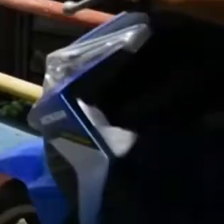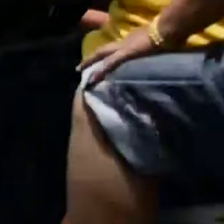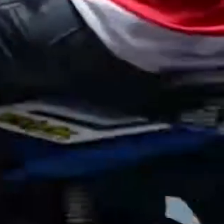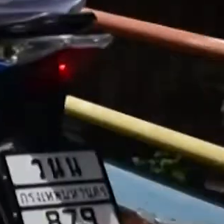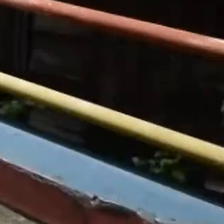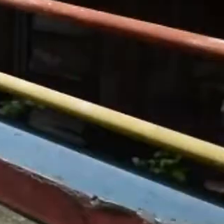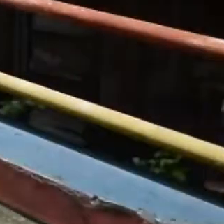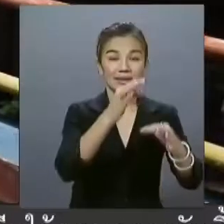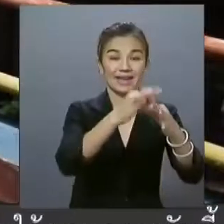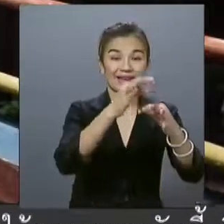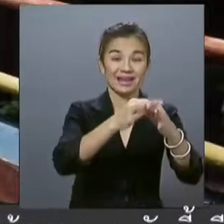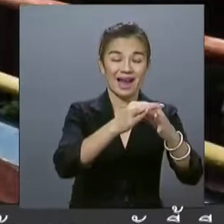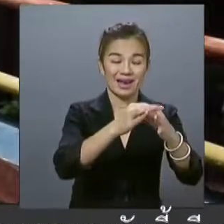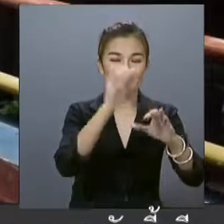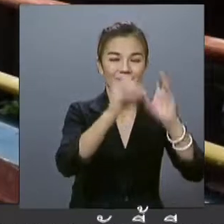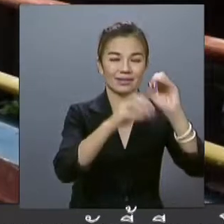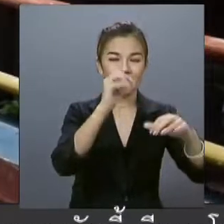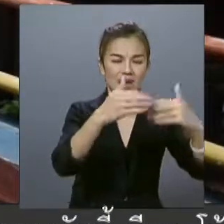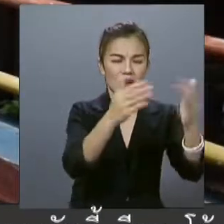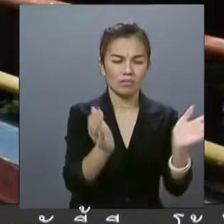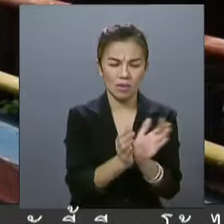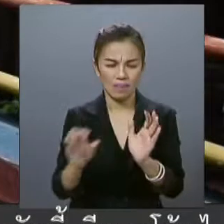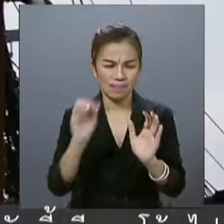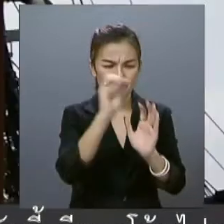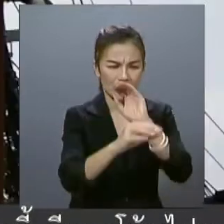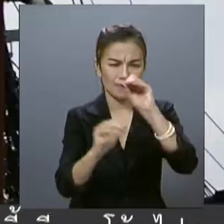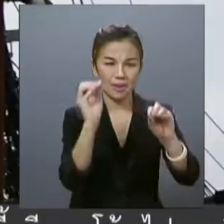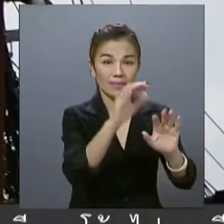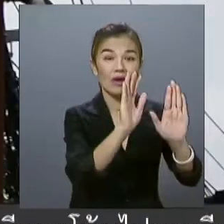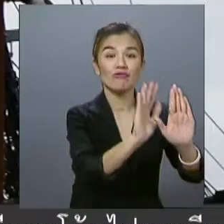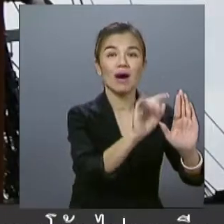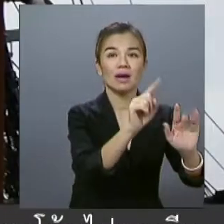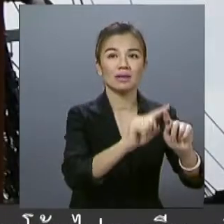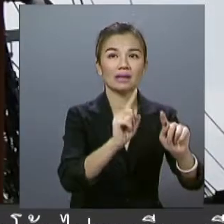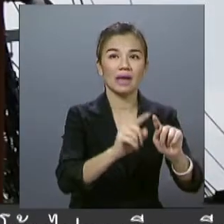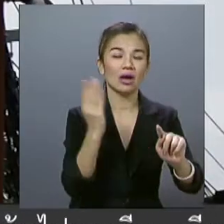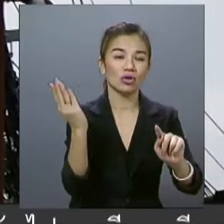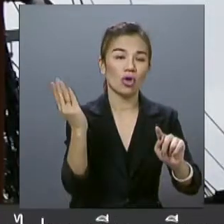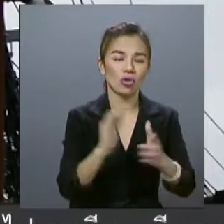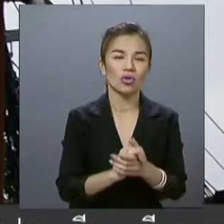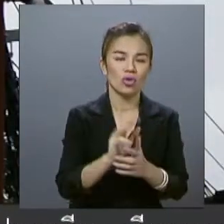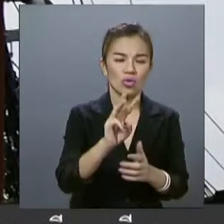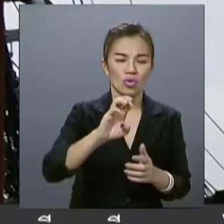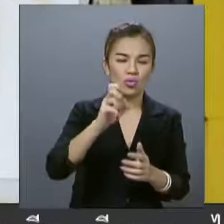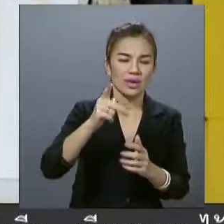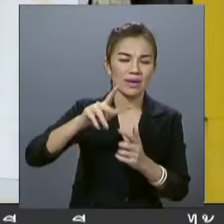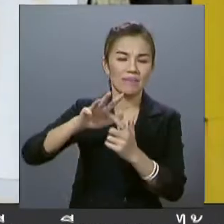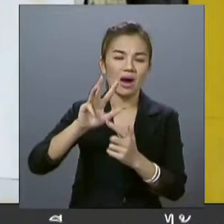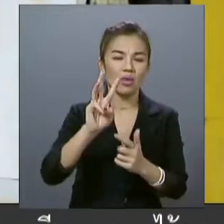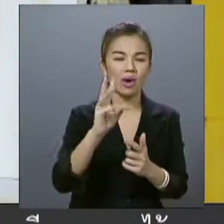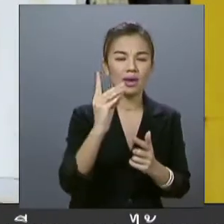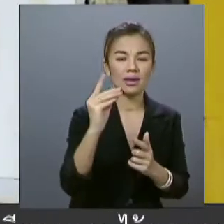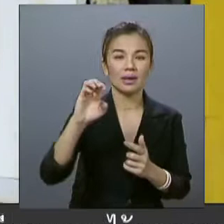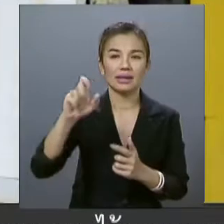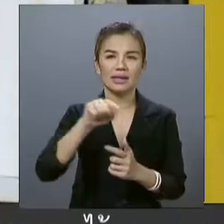ธนาคารขยะของชุมชนตลาดบางเขนในซอยวิภาวดีรังสิต25เขตหลัก4กรุงเทพมหานครดูเงียบเห